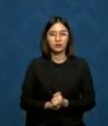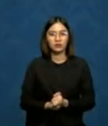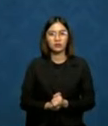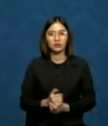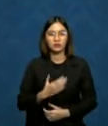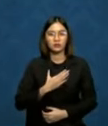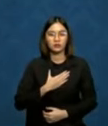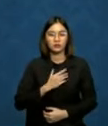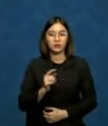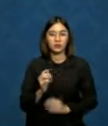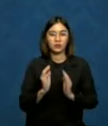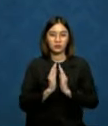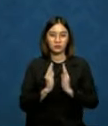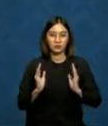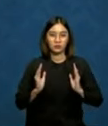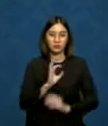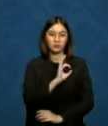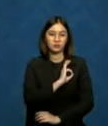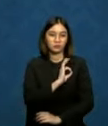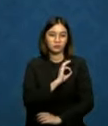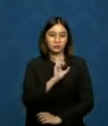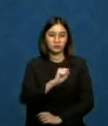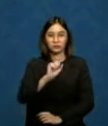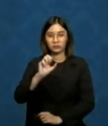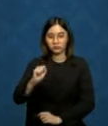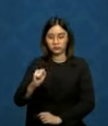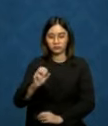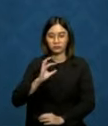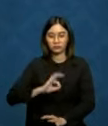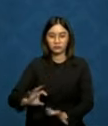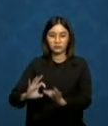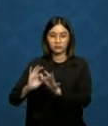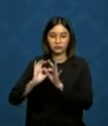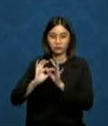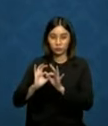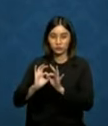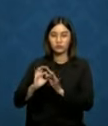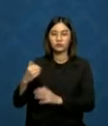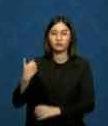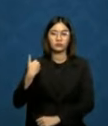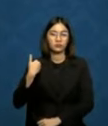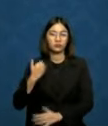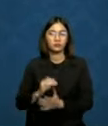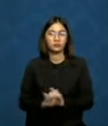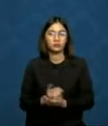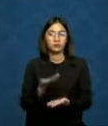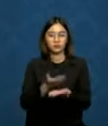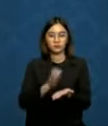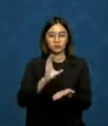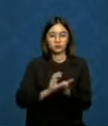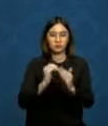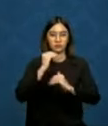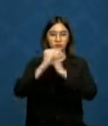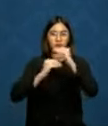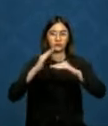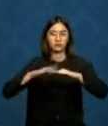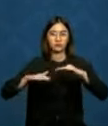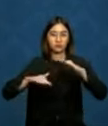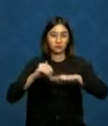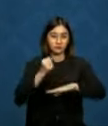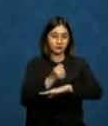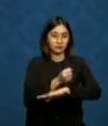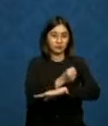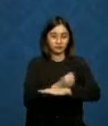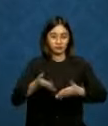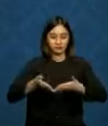ต้องขอขอบคุณท่านสมาชิกผู้แทนราษฎรที่วงใยนะครับจริงๆแล้วกองทุนพัฒนาฝีพนักงานอย่างที่บอก